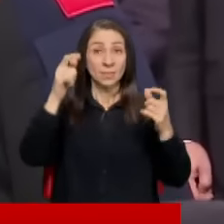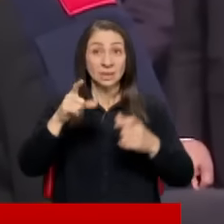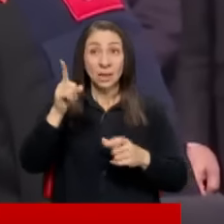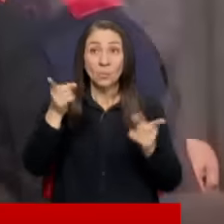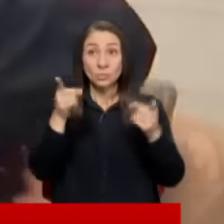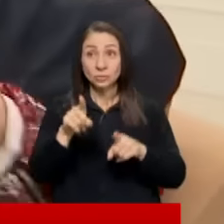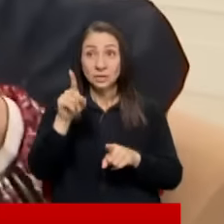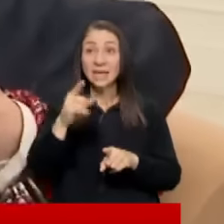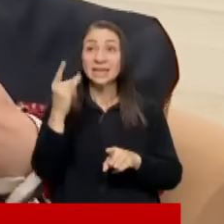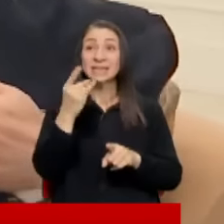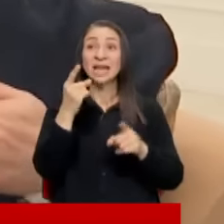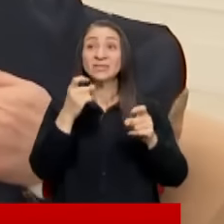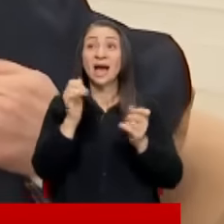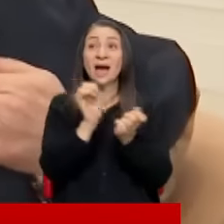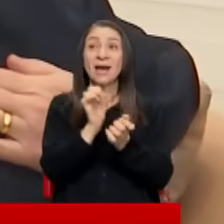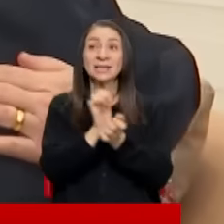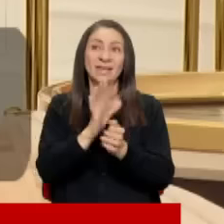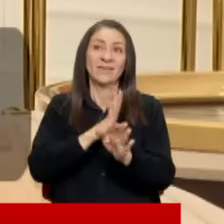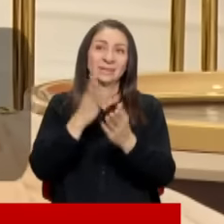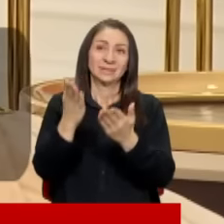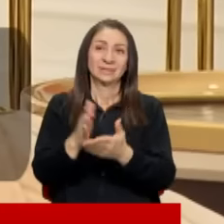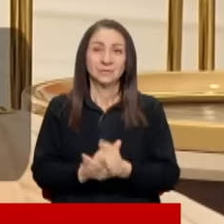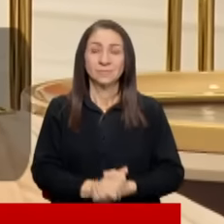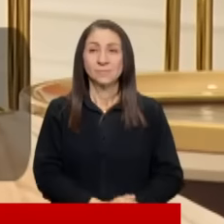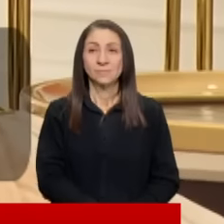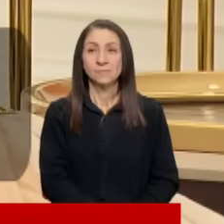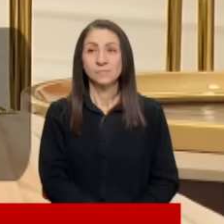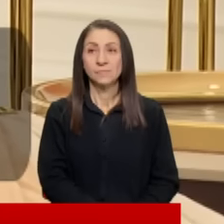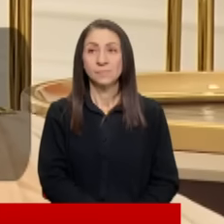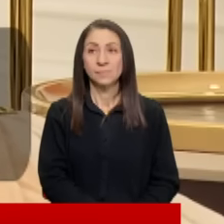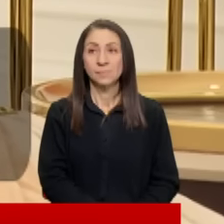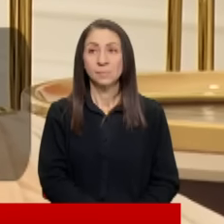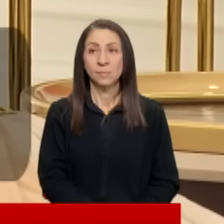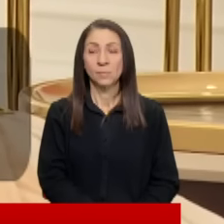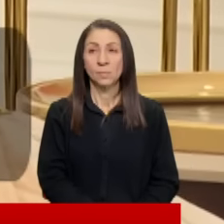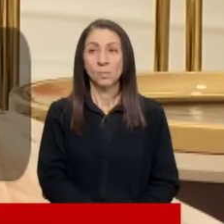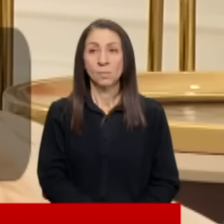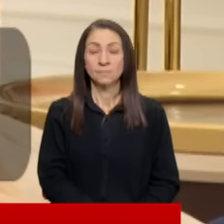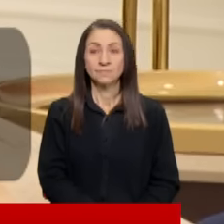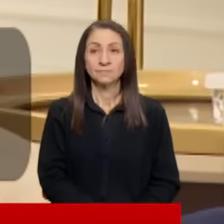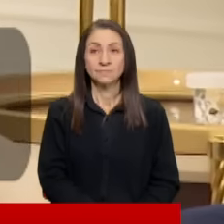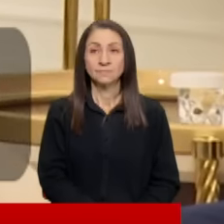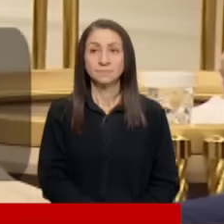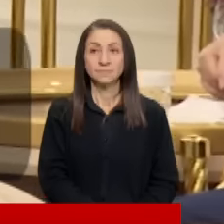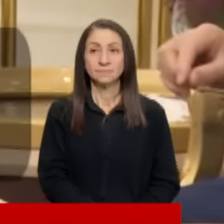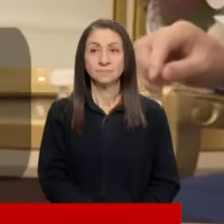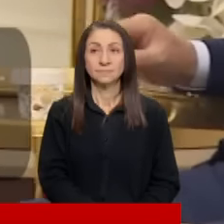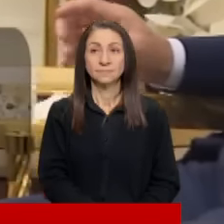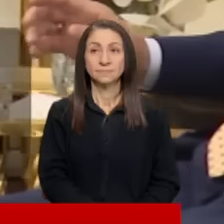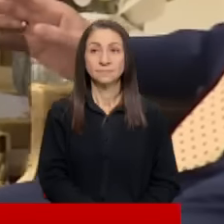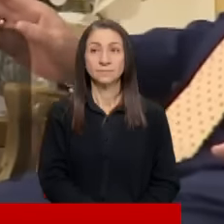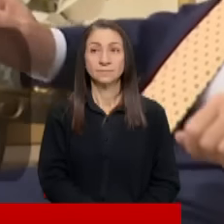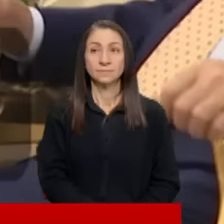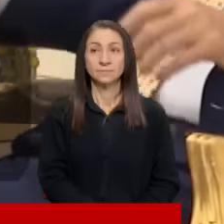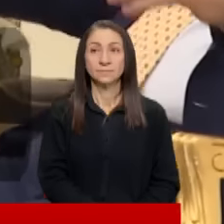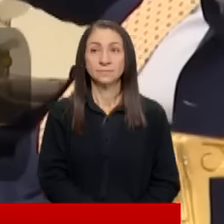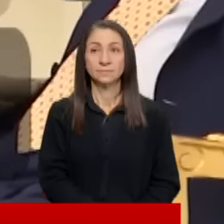Havalimanı'ndaki buluşmada Gezer Avcı'nın ailesi de vardı. İlk sen o Dragon'un içerisinde benle konuşmayı bitirdikten